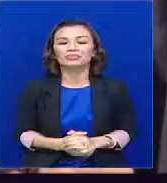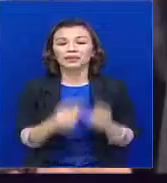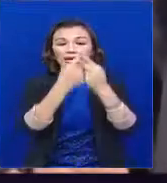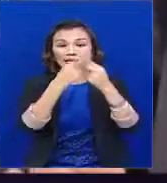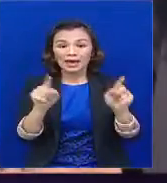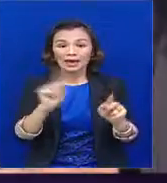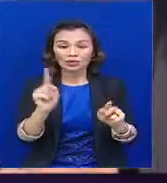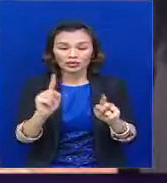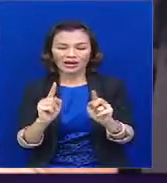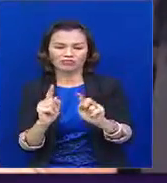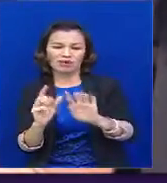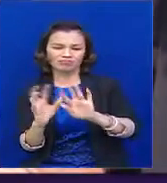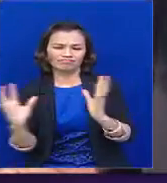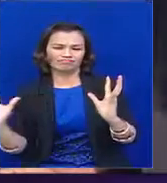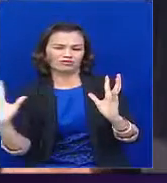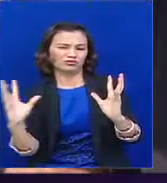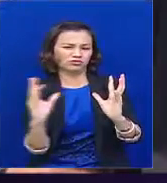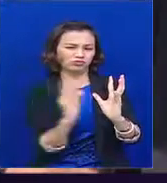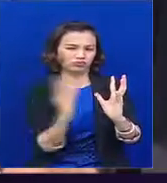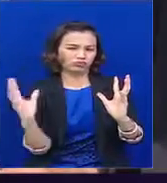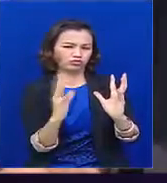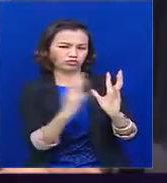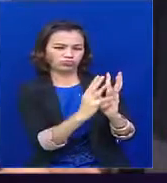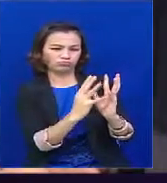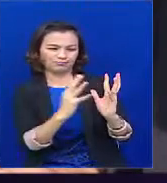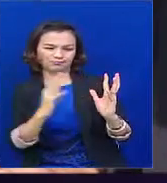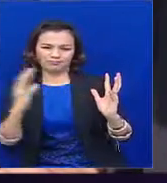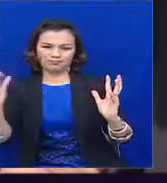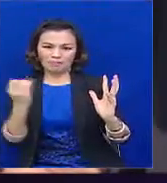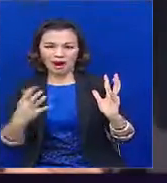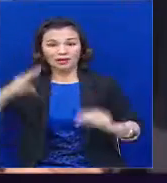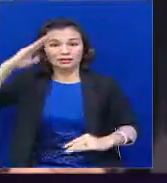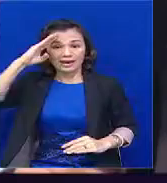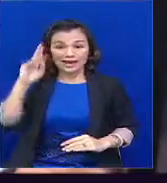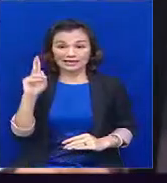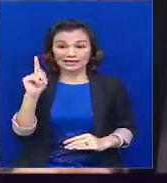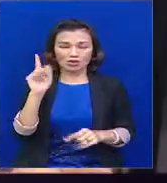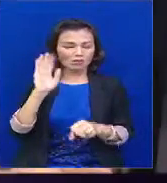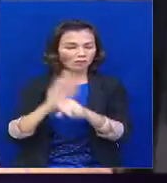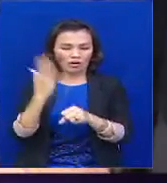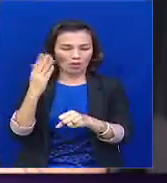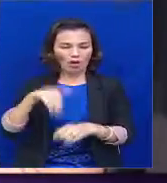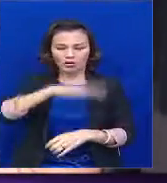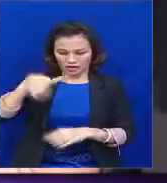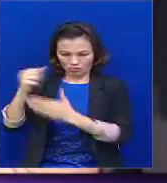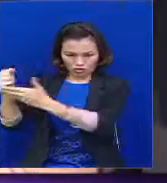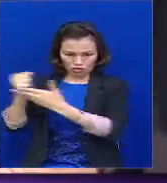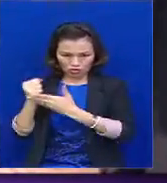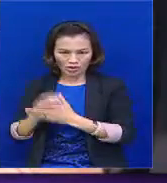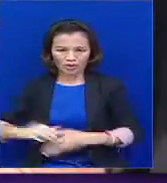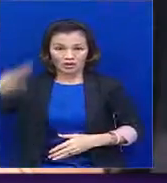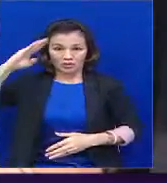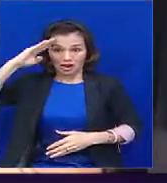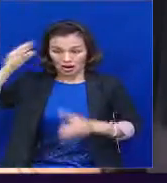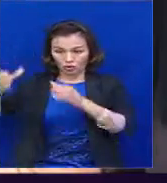มากๆเนี่ยก็คงต้องใช้พลังของทุกภาคส่วนนะครับไม่ใช่กองทัพบกกองทัพบกจริงๆแล้วข้อเท็จจริงก็มีแต่กำลังพลส่ว